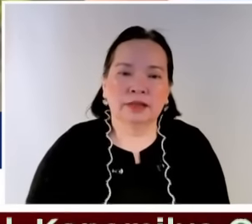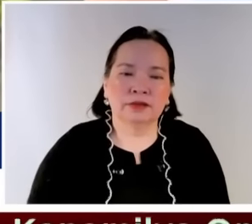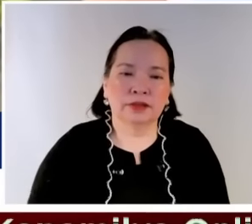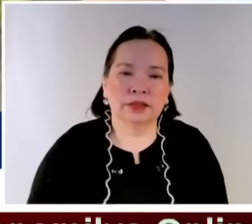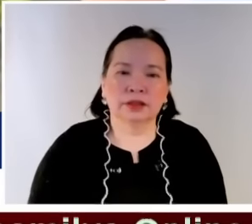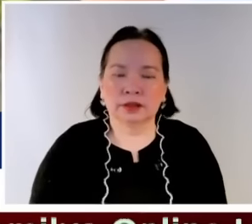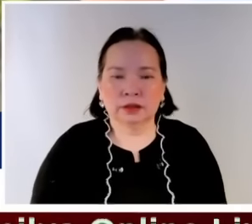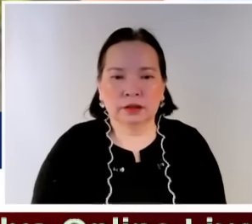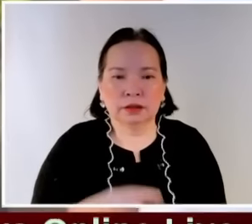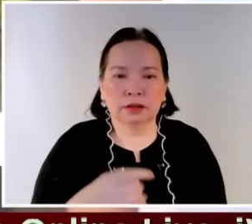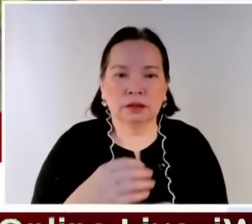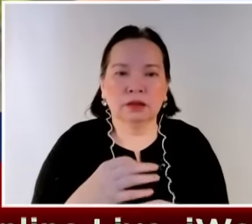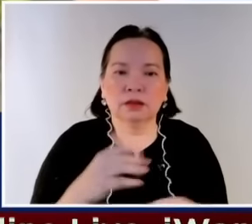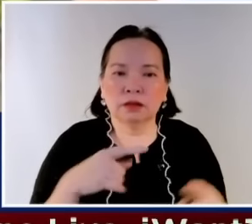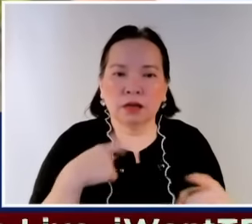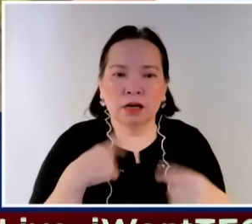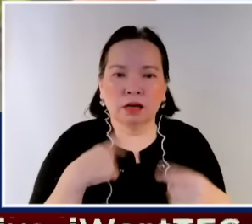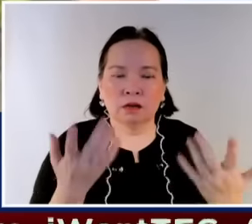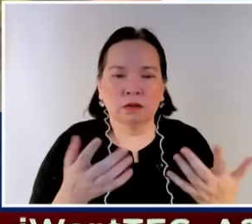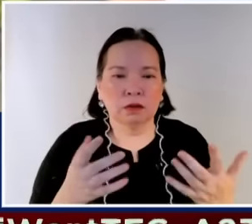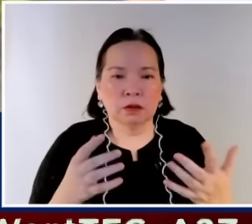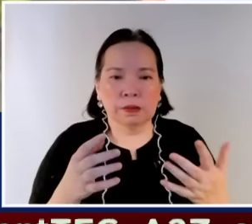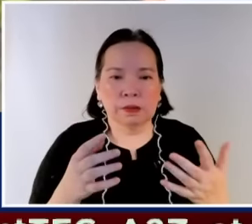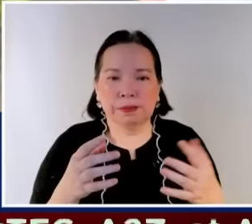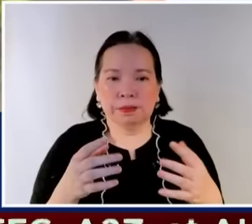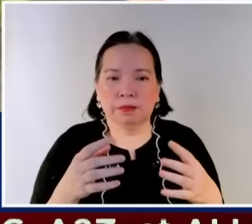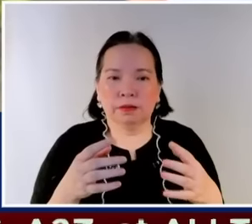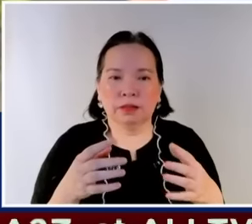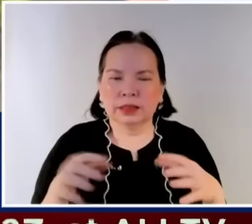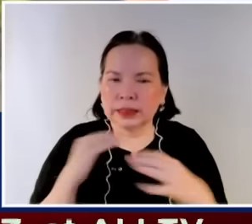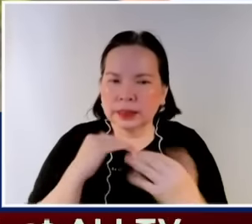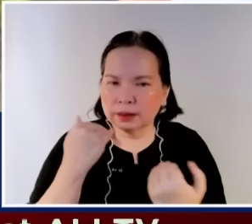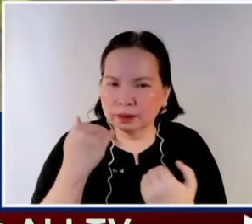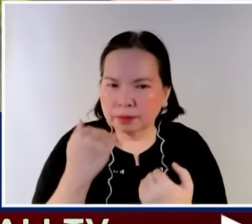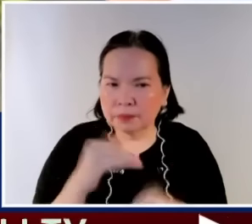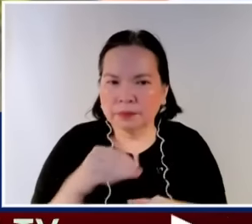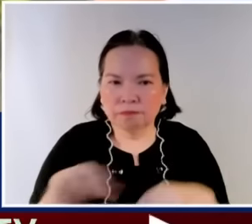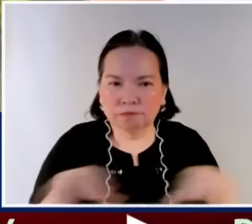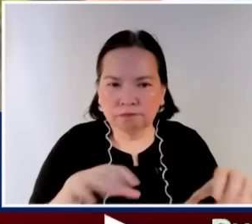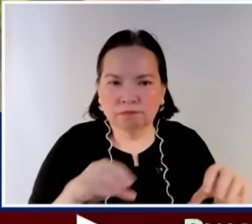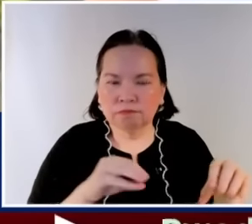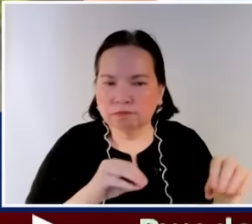yung actions or yung movement ni Pastor Quiboloy.